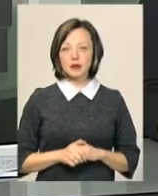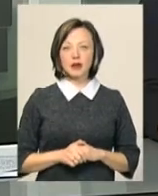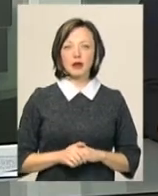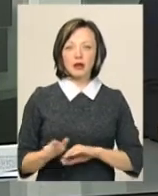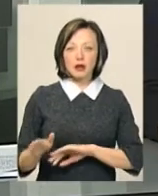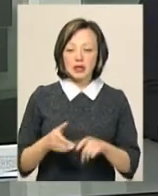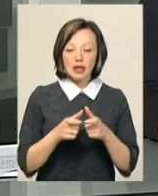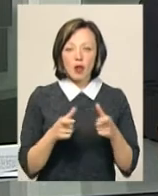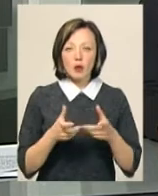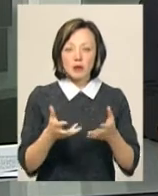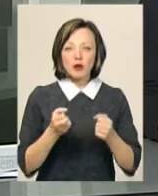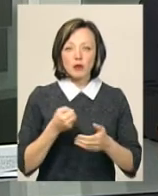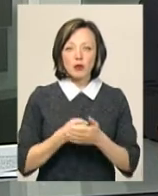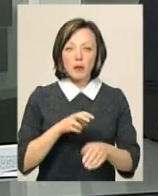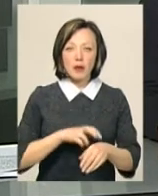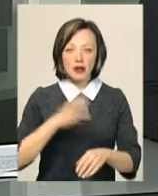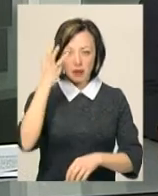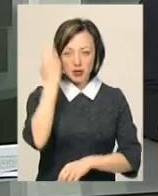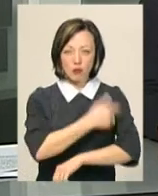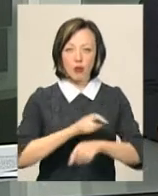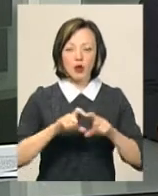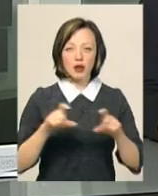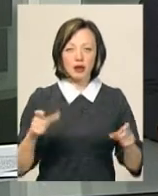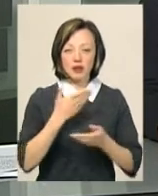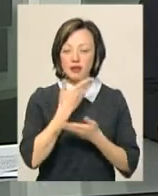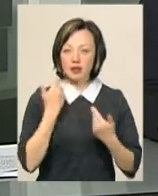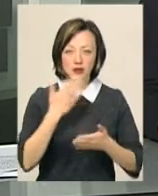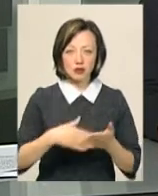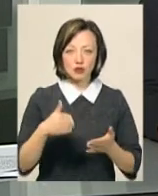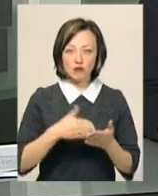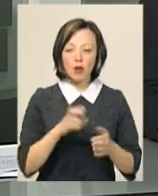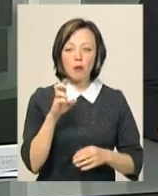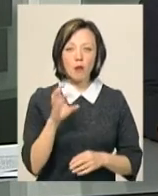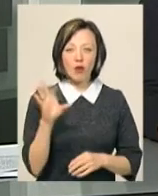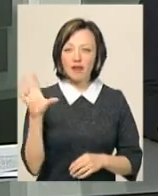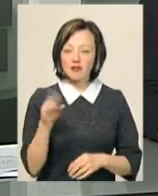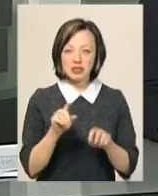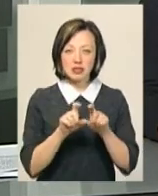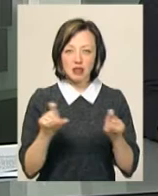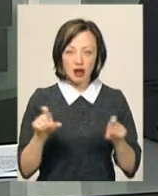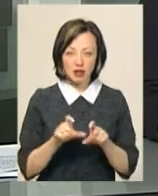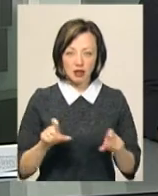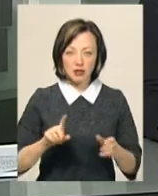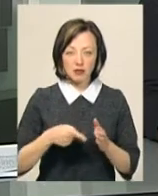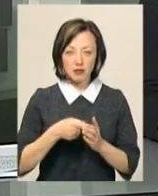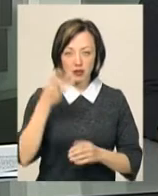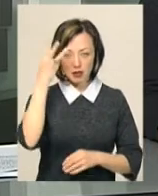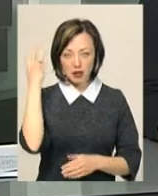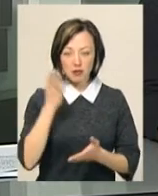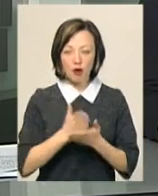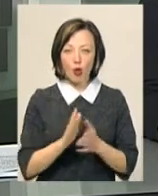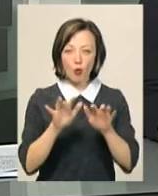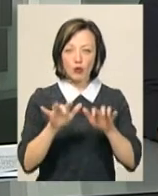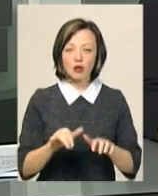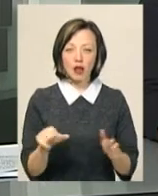Талони на прийом до медиків у хмельницьких поліклініках не скасували, бо не всі медичні заклади обласного центру оснащені комп'ютерами